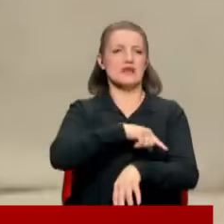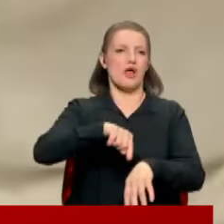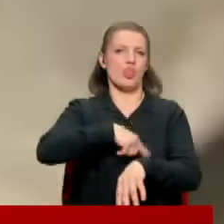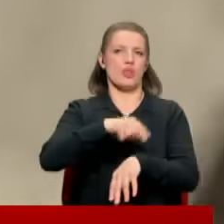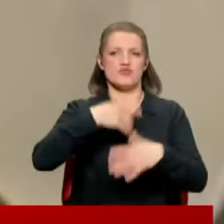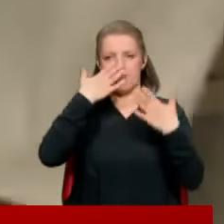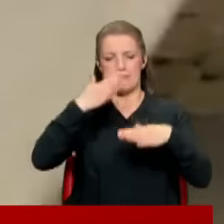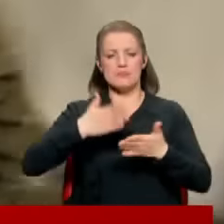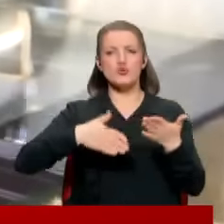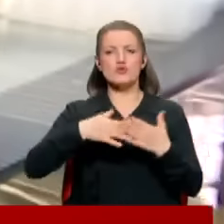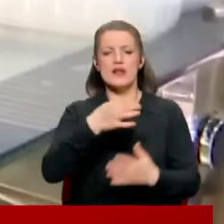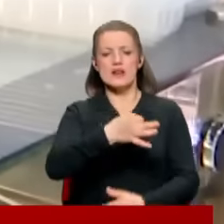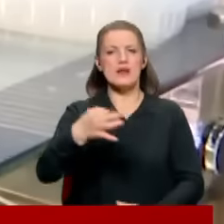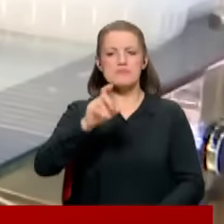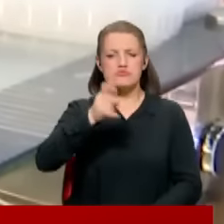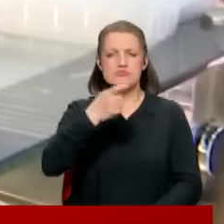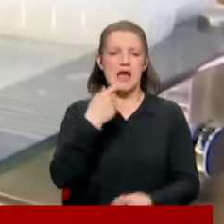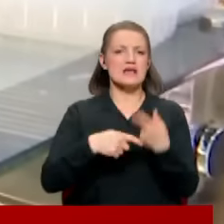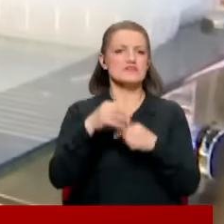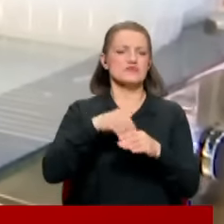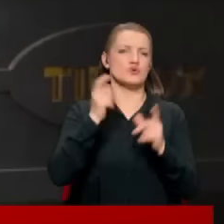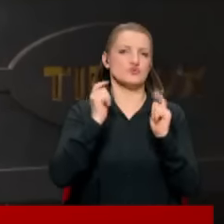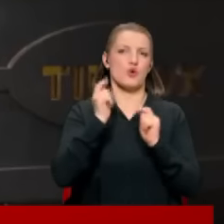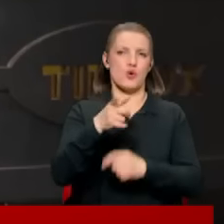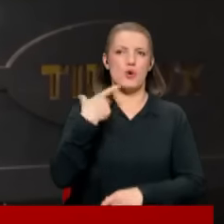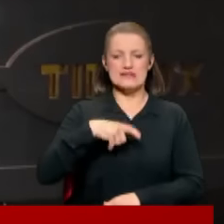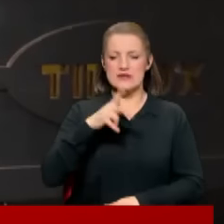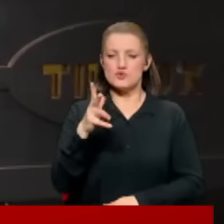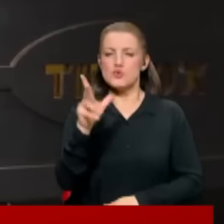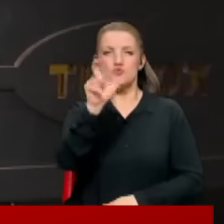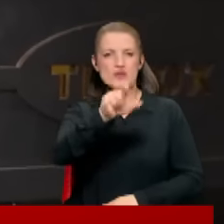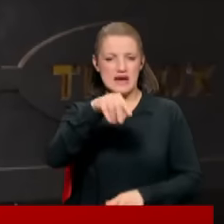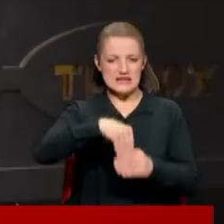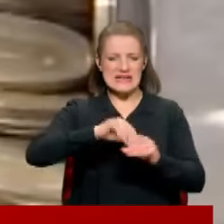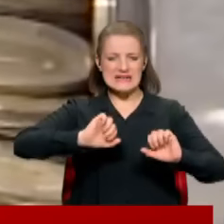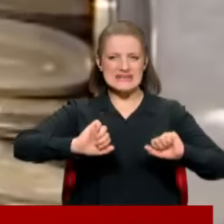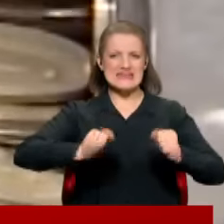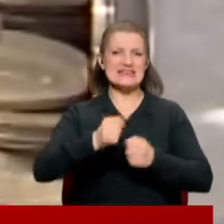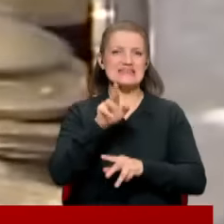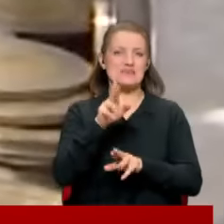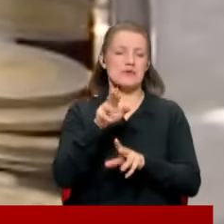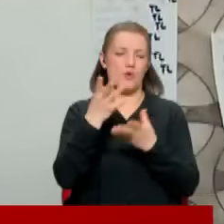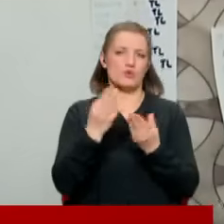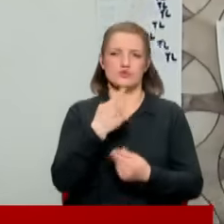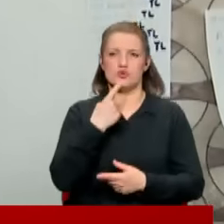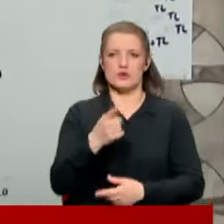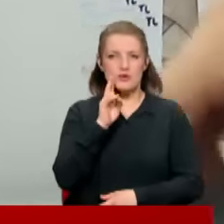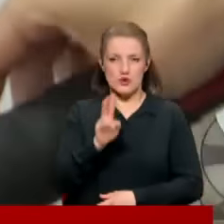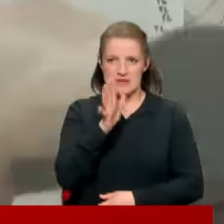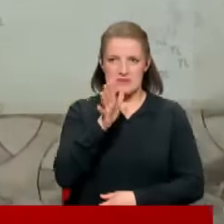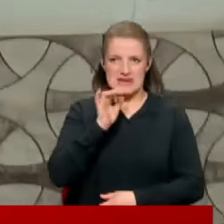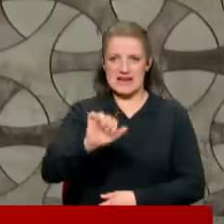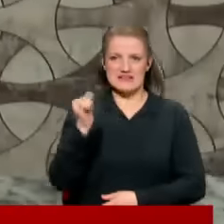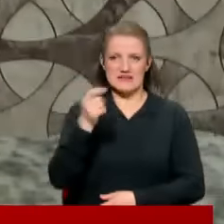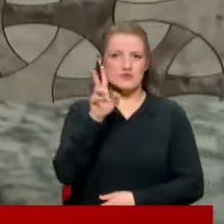Bozuk para bulmak esnaf için her zaman zordu ama özellikle son 3 ayda kriz haline geldiğini söylüyorlar. Görebilir miyiz